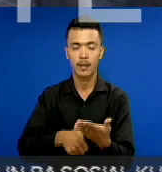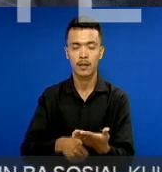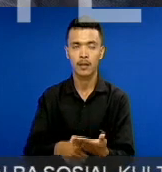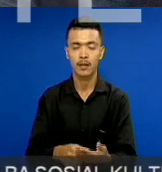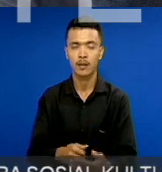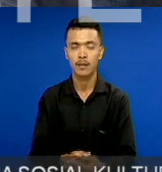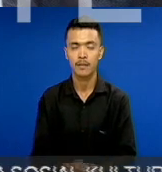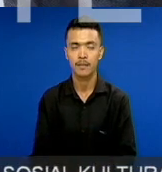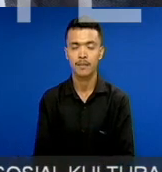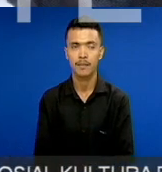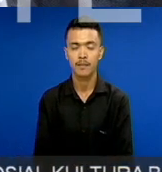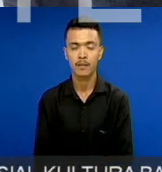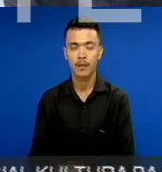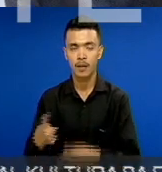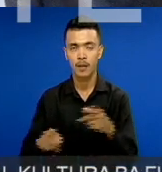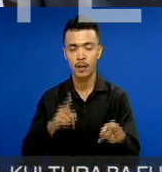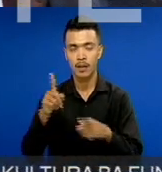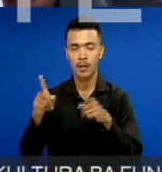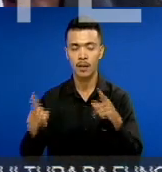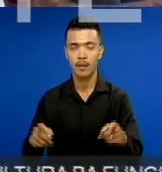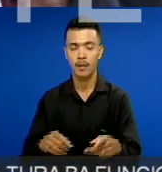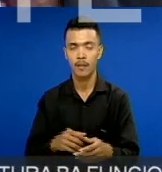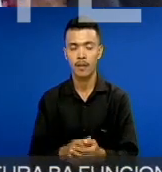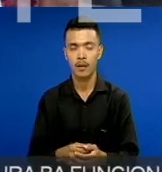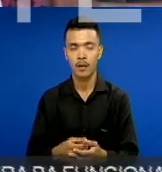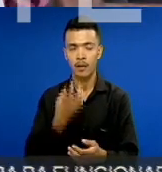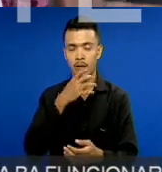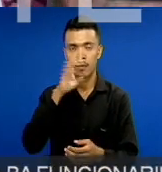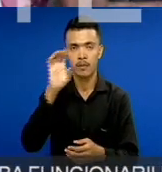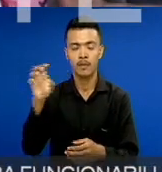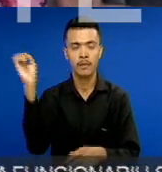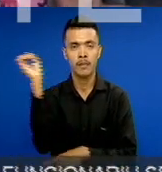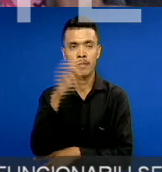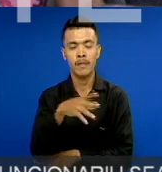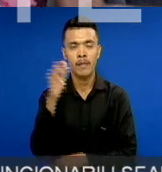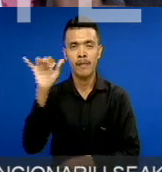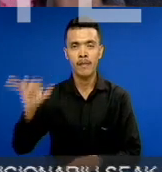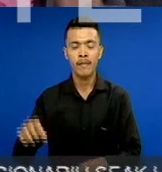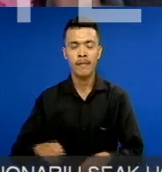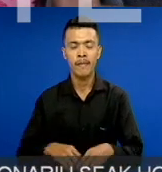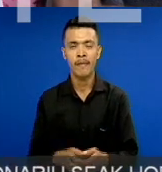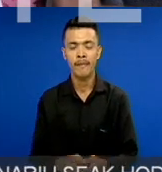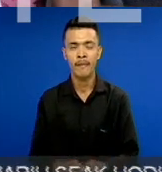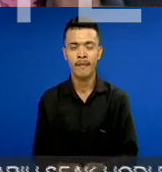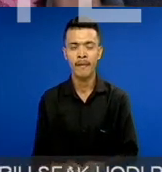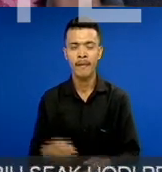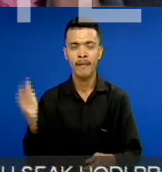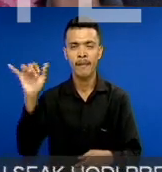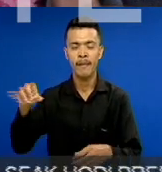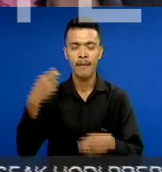mai sobe ame maka ema be nervuz o kaku tak be agora mana sansa ne maka tuda sira ne si ansa si asal tu